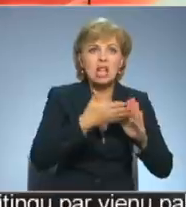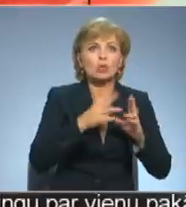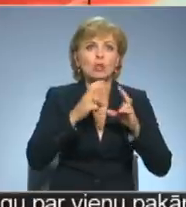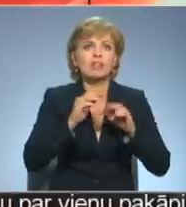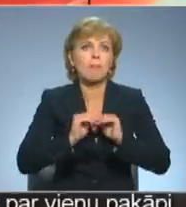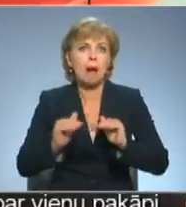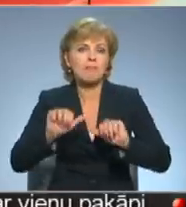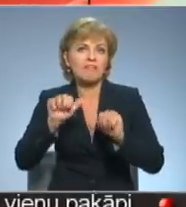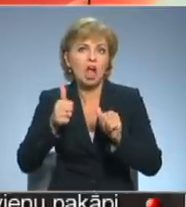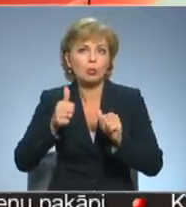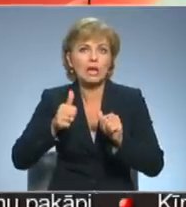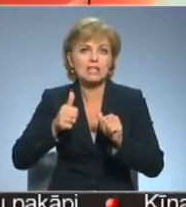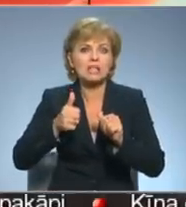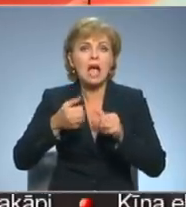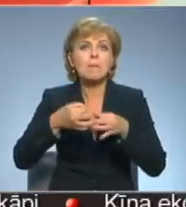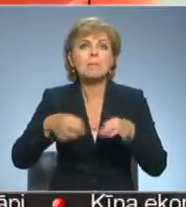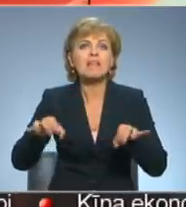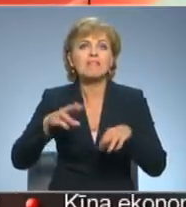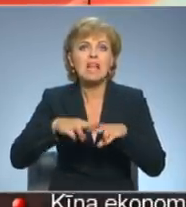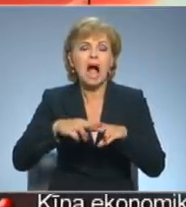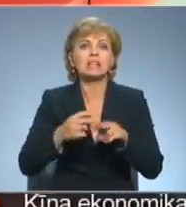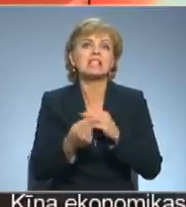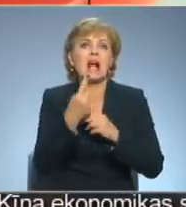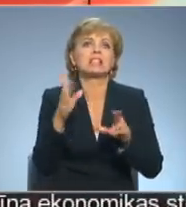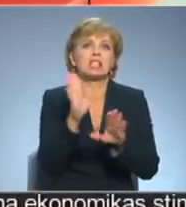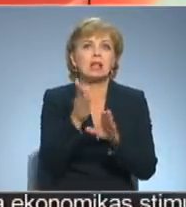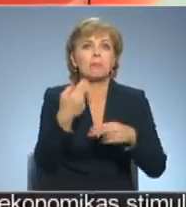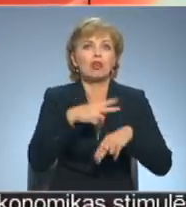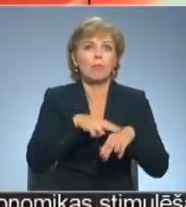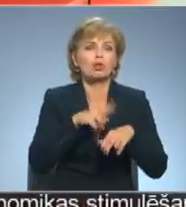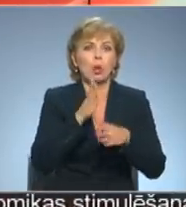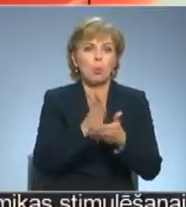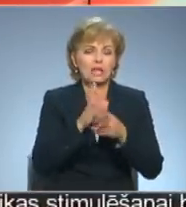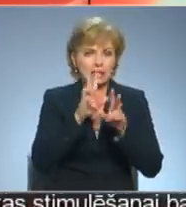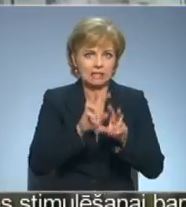liktenīga. Pašlaik policijā notiek izmeklēšana un situāciju pētīja Lāsma Zute.